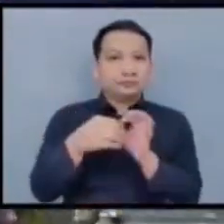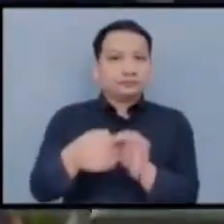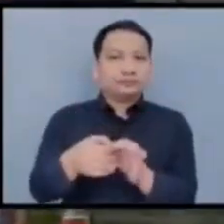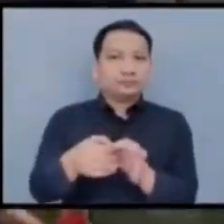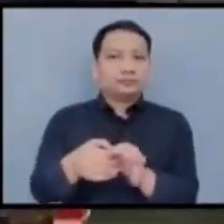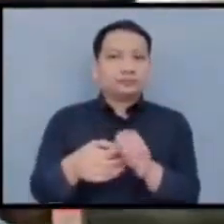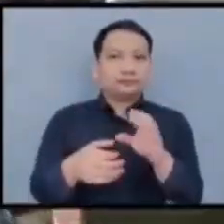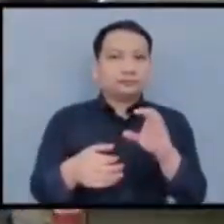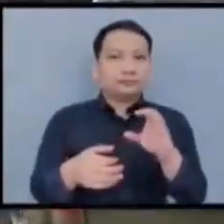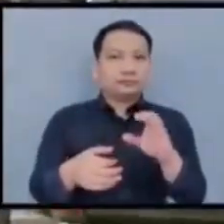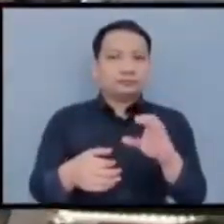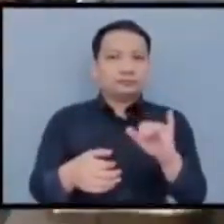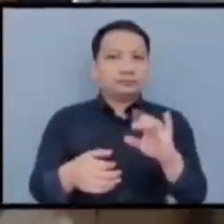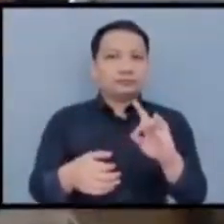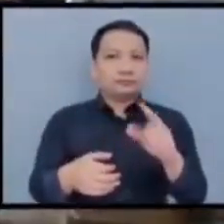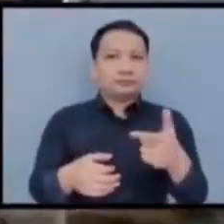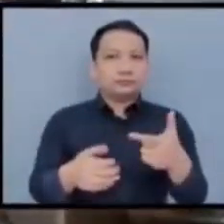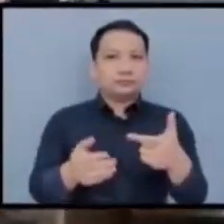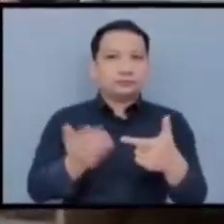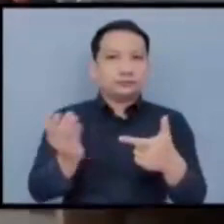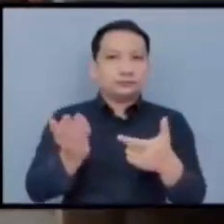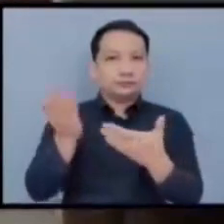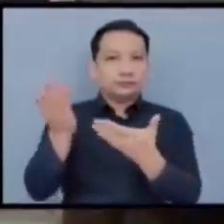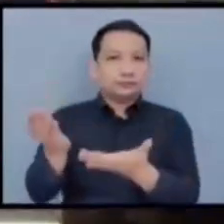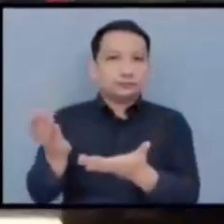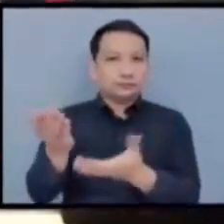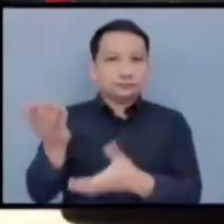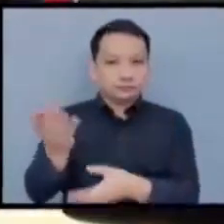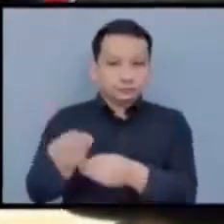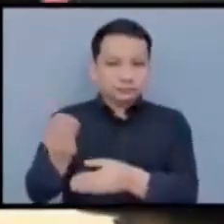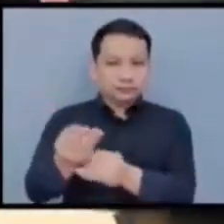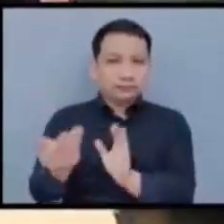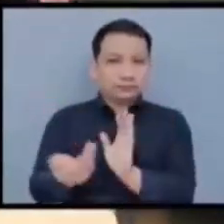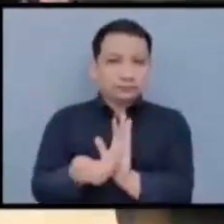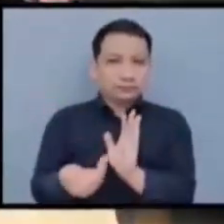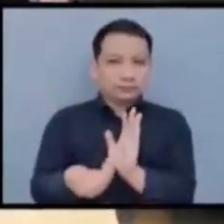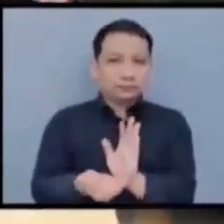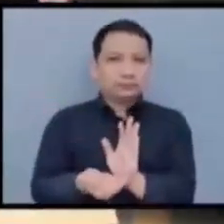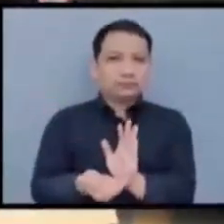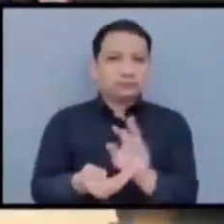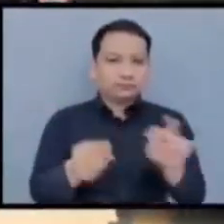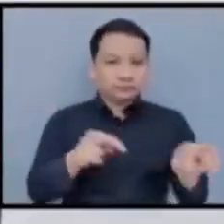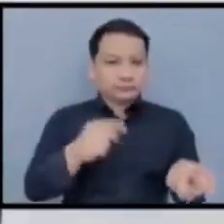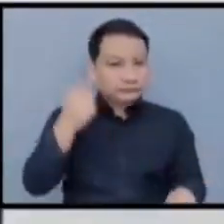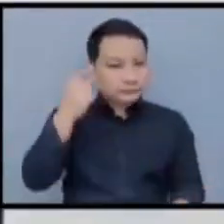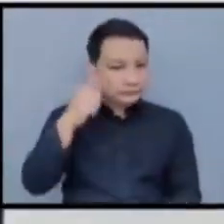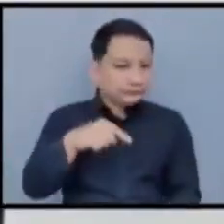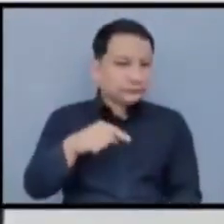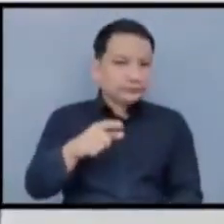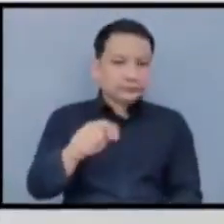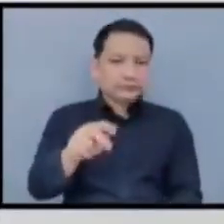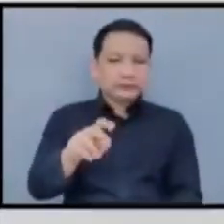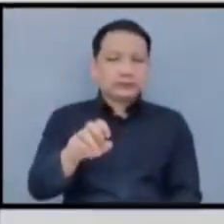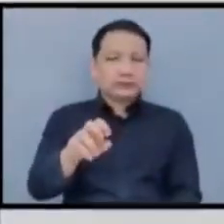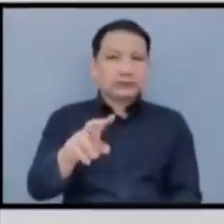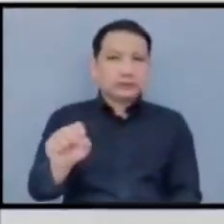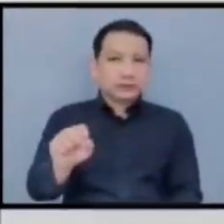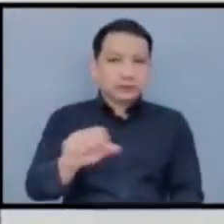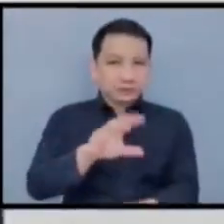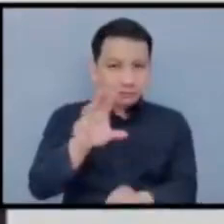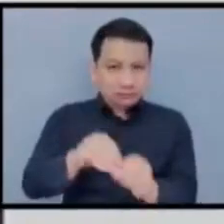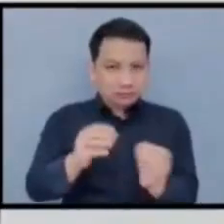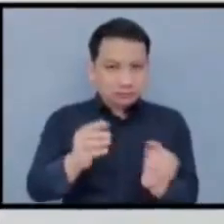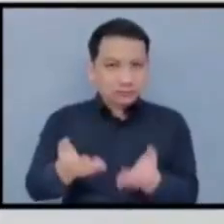lang ang PNP-CIDG ng mga karagdagang ebidensya at pag-iisipan pa ng kampo ni Teves kung magsusumiti na sila